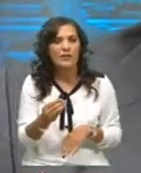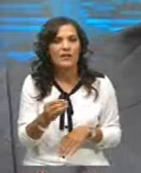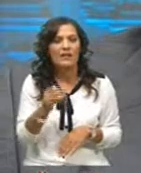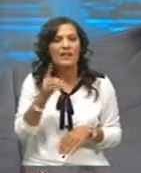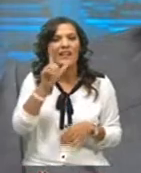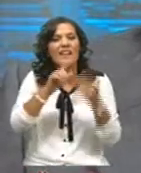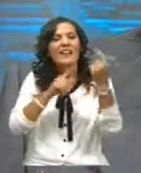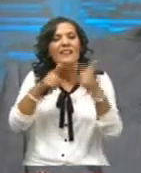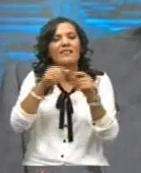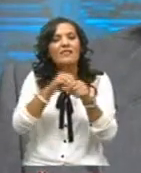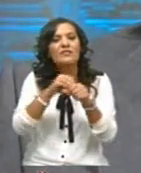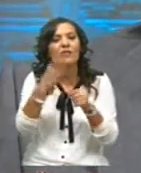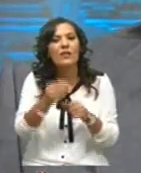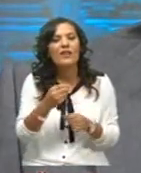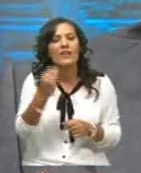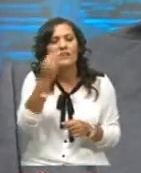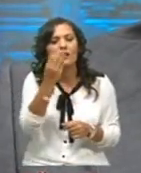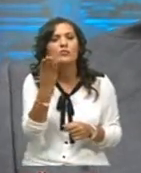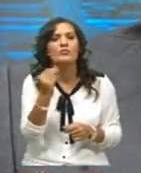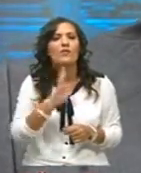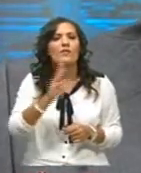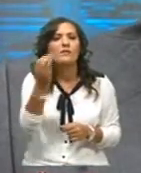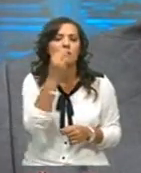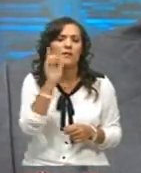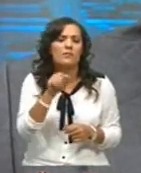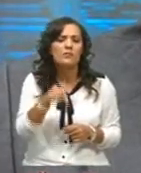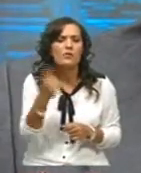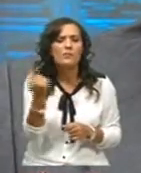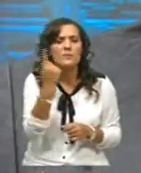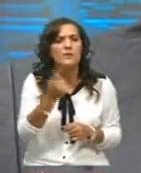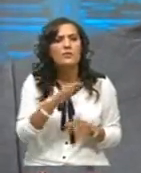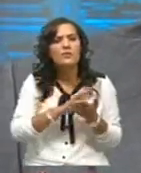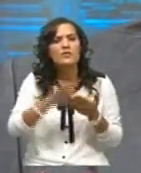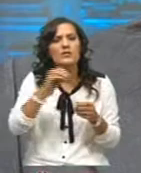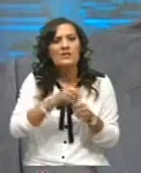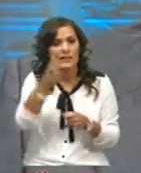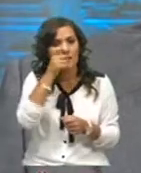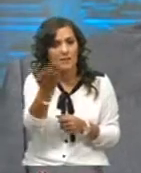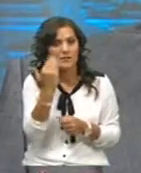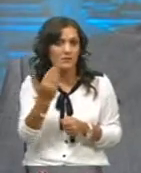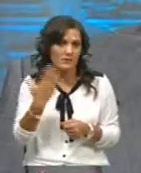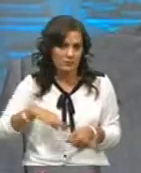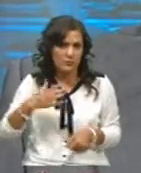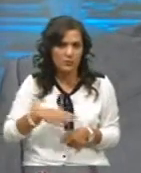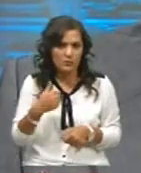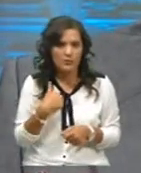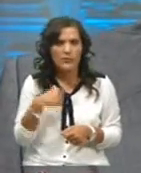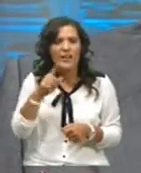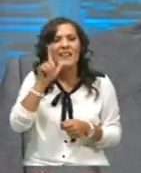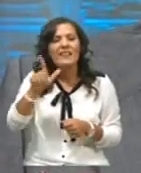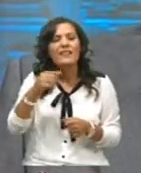Lifli gıdalar ı çok tüketmek lazım Burada da bir şeyin üzerinde dikkat çekmek istiyorum